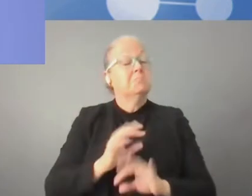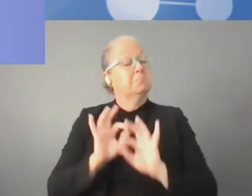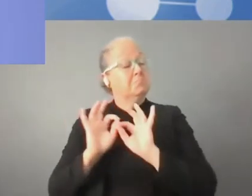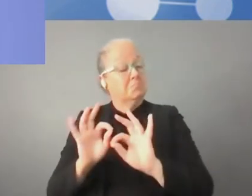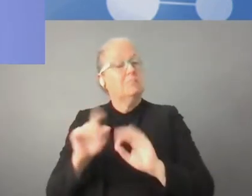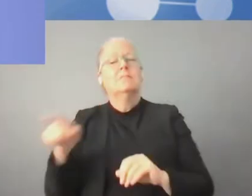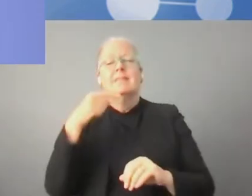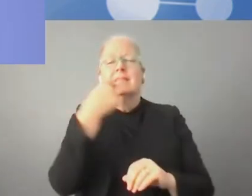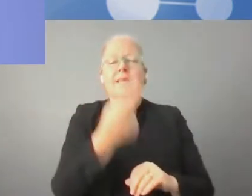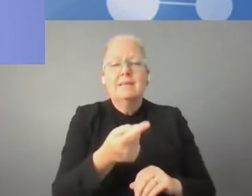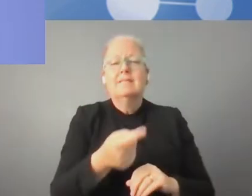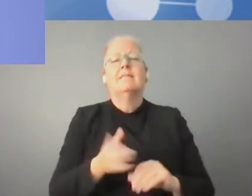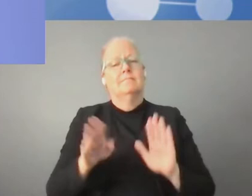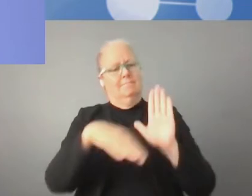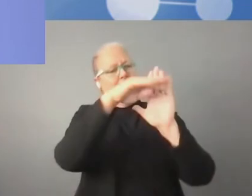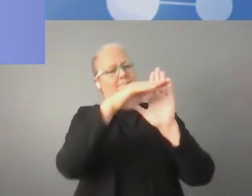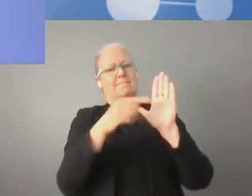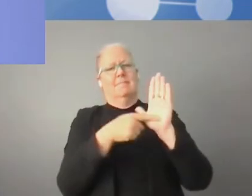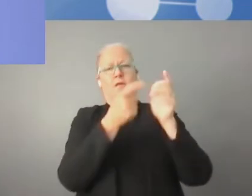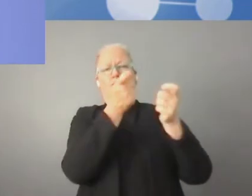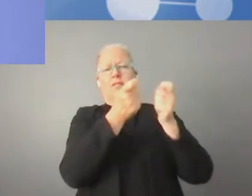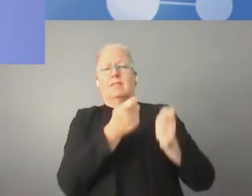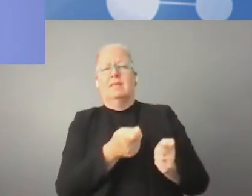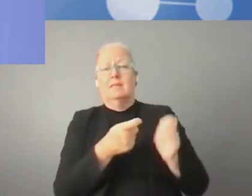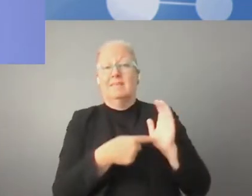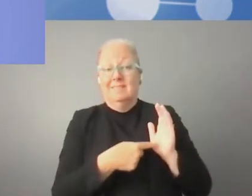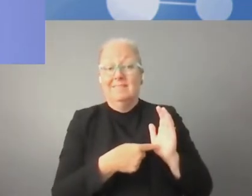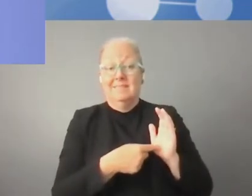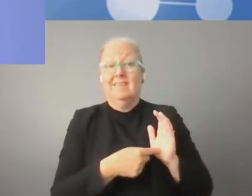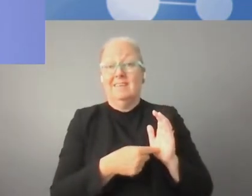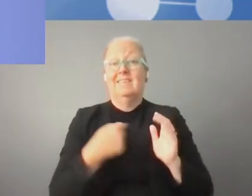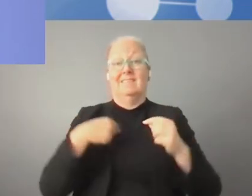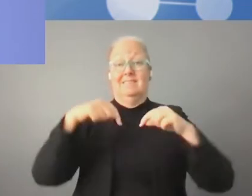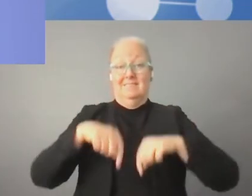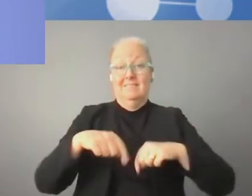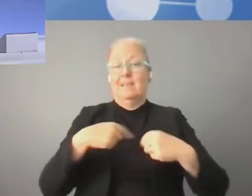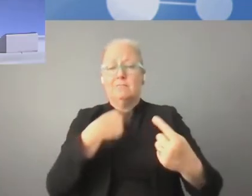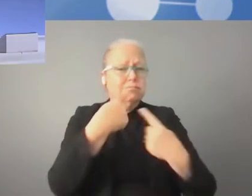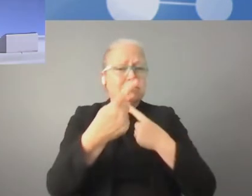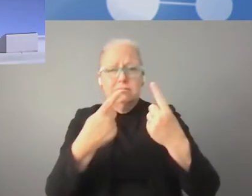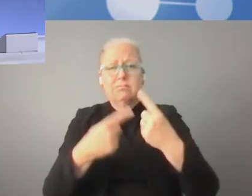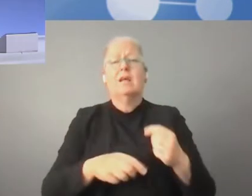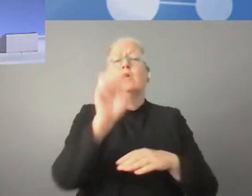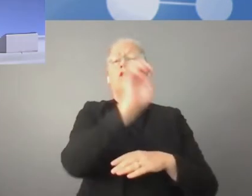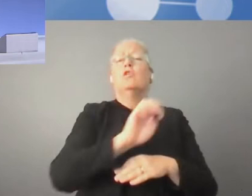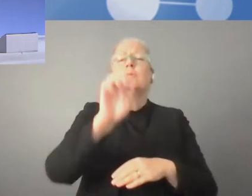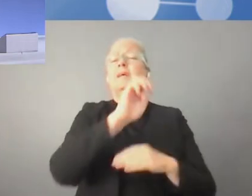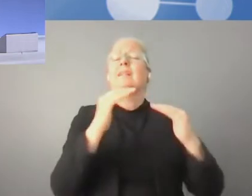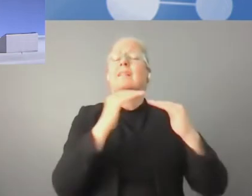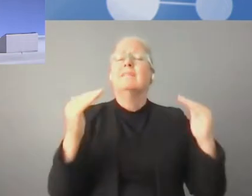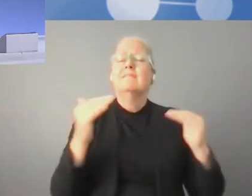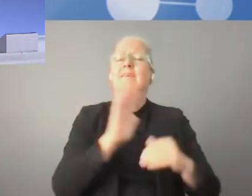多一次。非常感谢，非常感谢刚才说到新的规章制度，我们